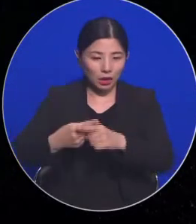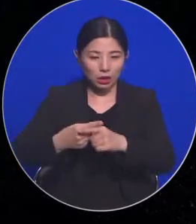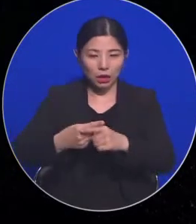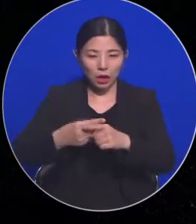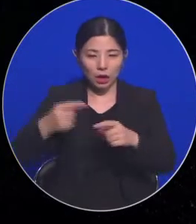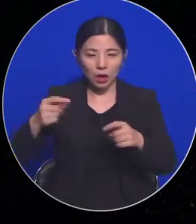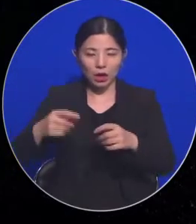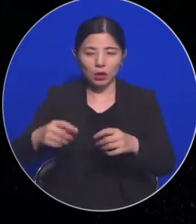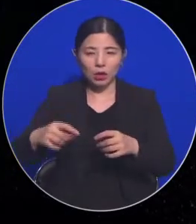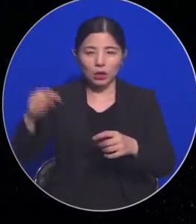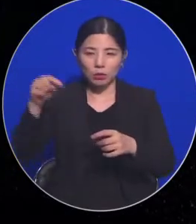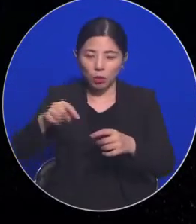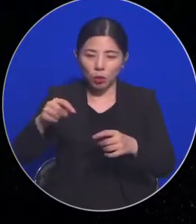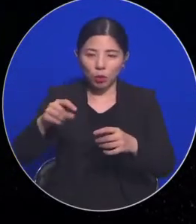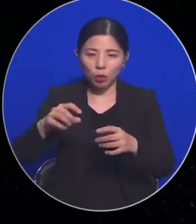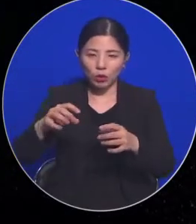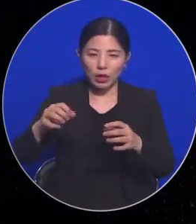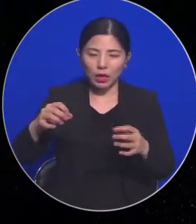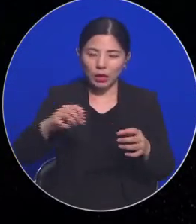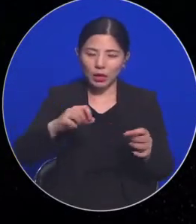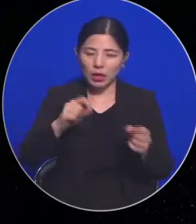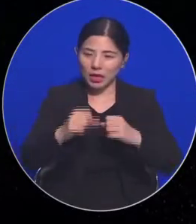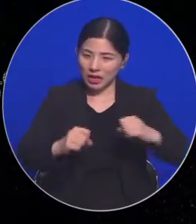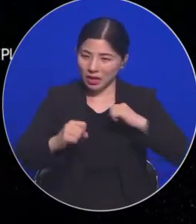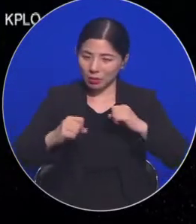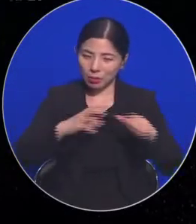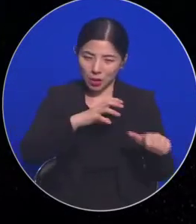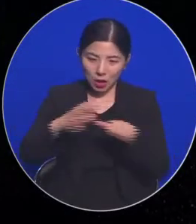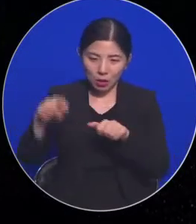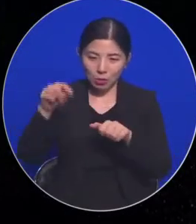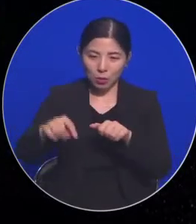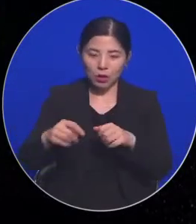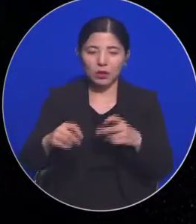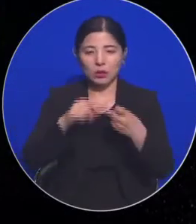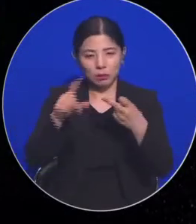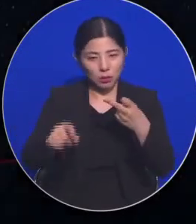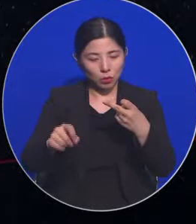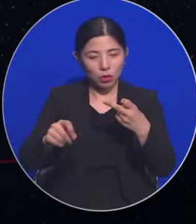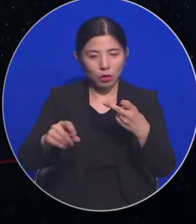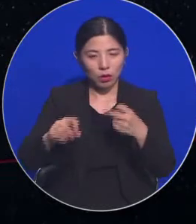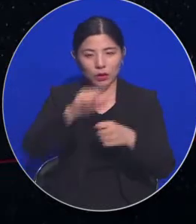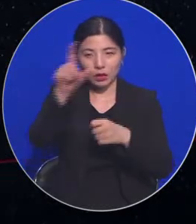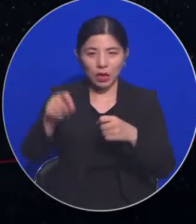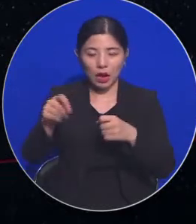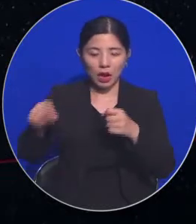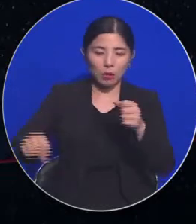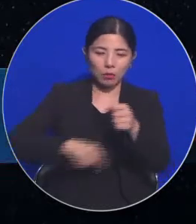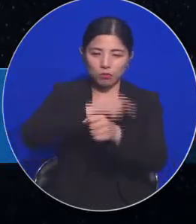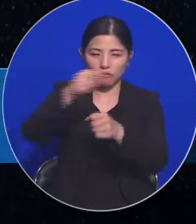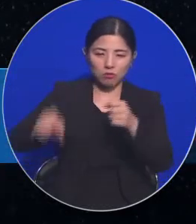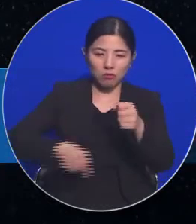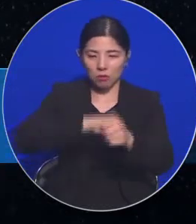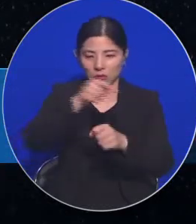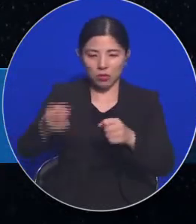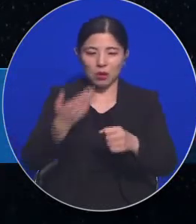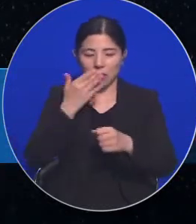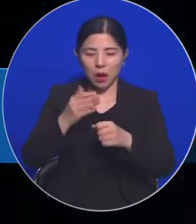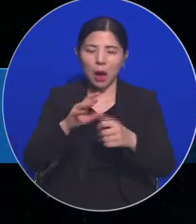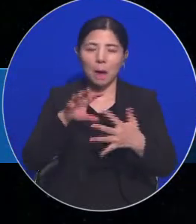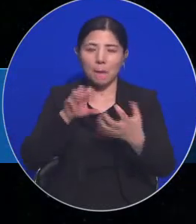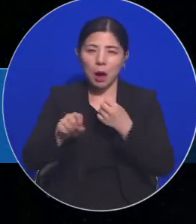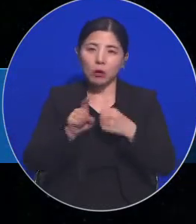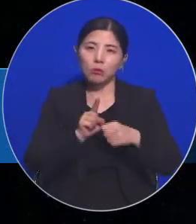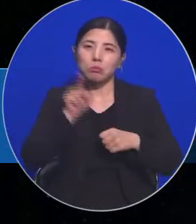달의 중력을 이용하는 방식으로 오는 12월에 달 궤도에 안착할 계획입니다. 지구에서 달로 곧장 향하면